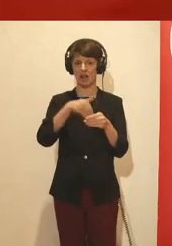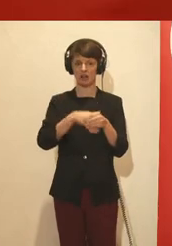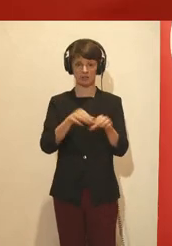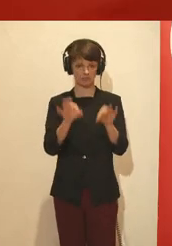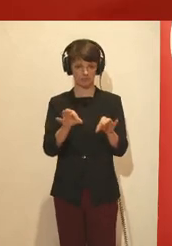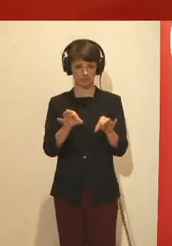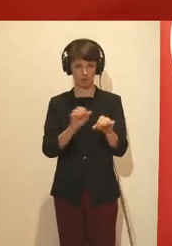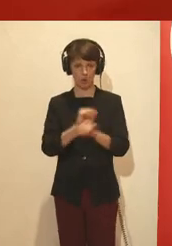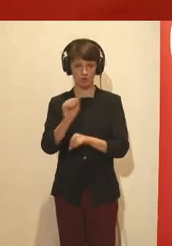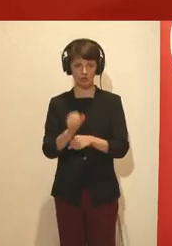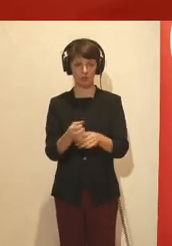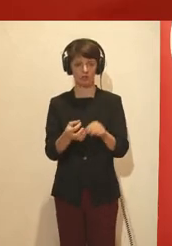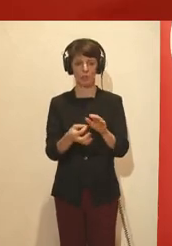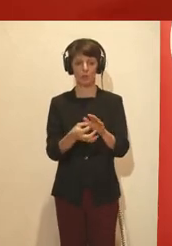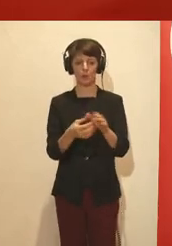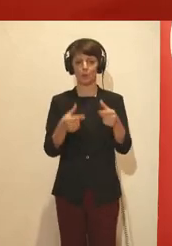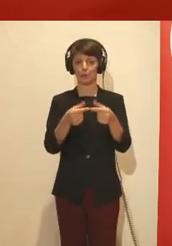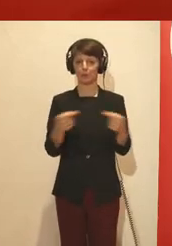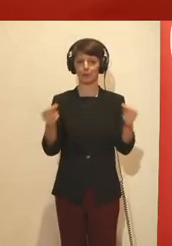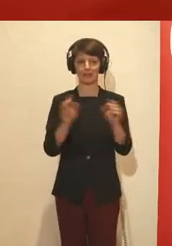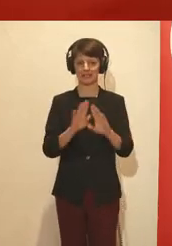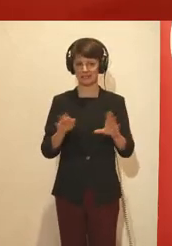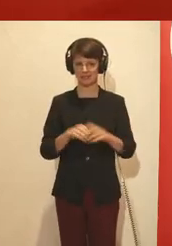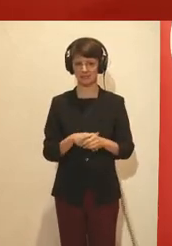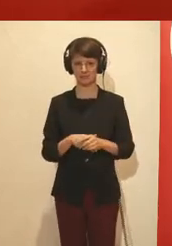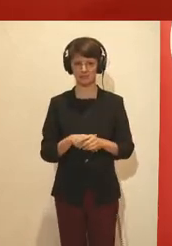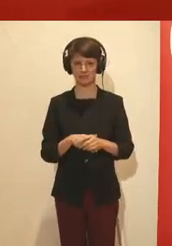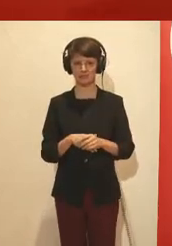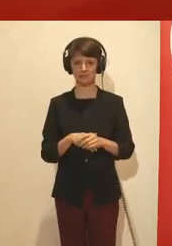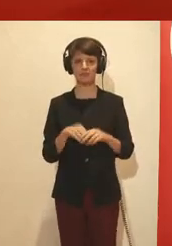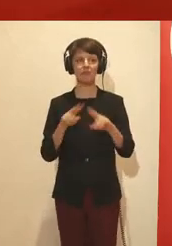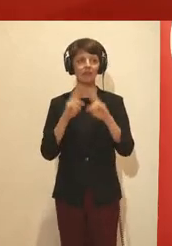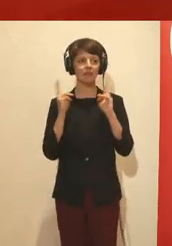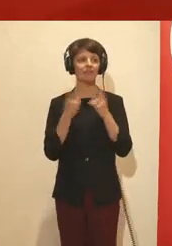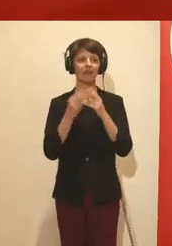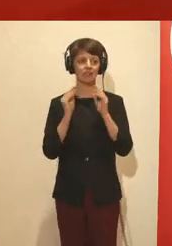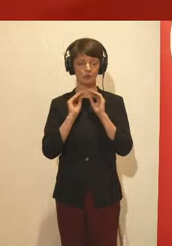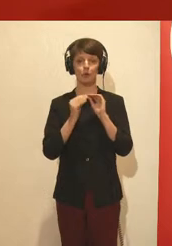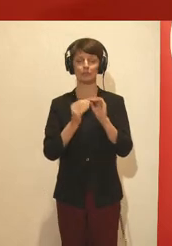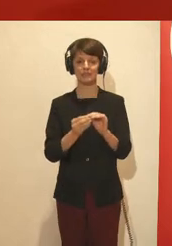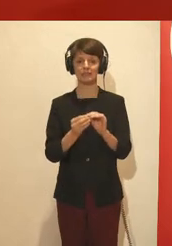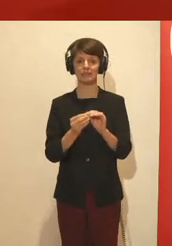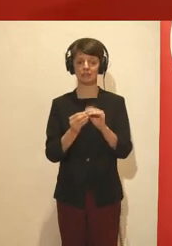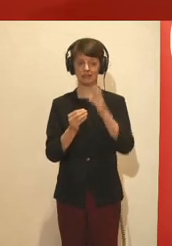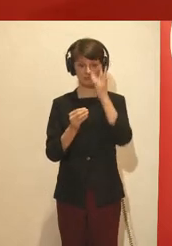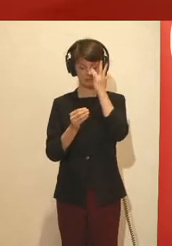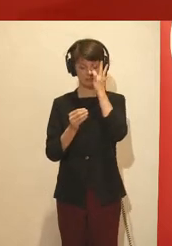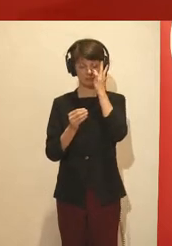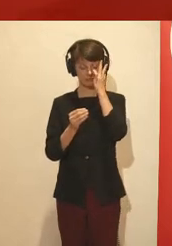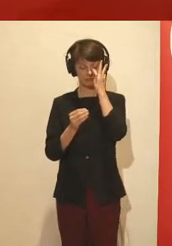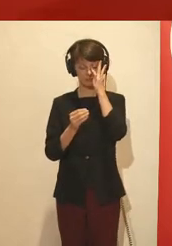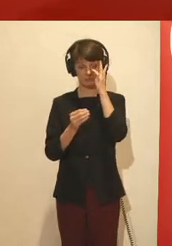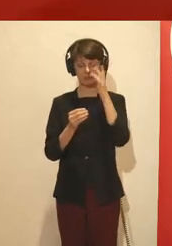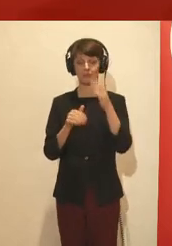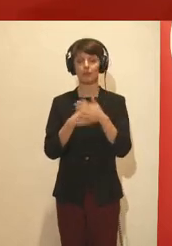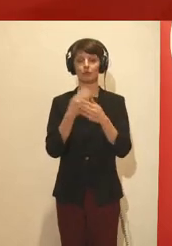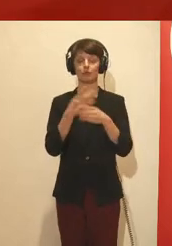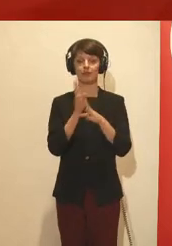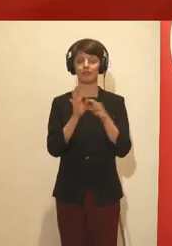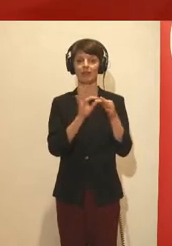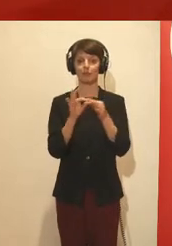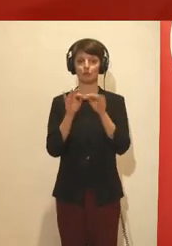wollen alles haben das darstellt was du sagst dass die welt komplex ist und dass sie querbezüge hat nämlich im durch